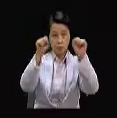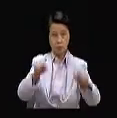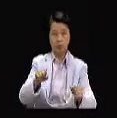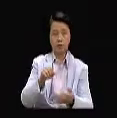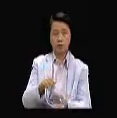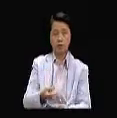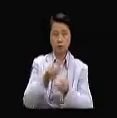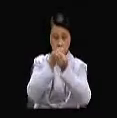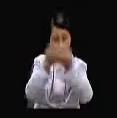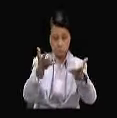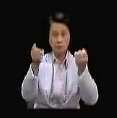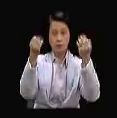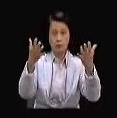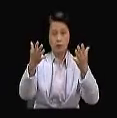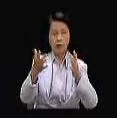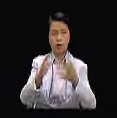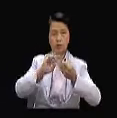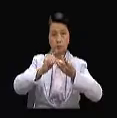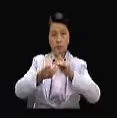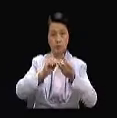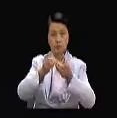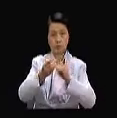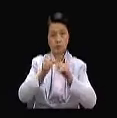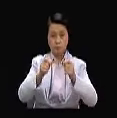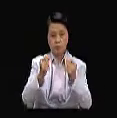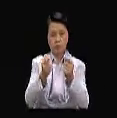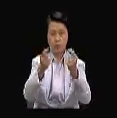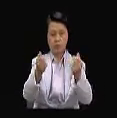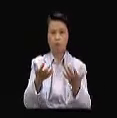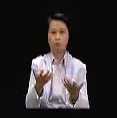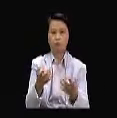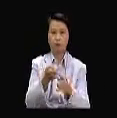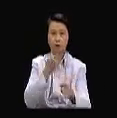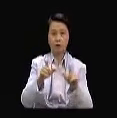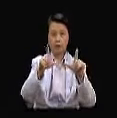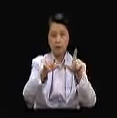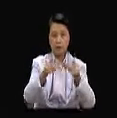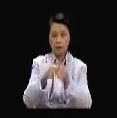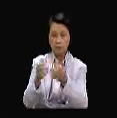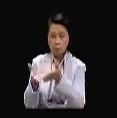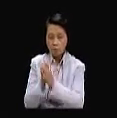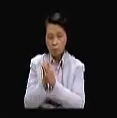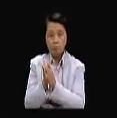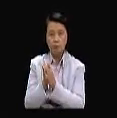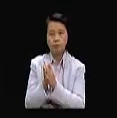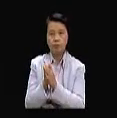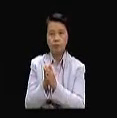penyampaian dengan sekarang begitu banyak kredit itu yang diharapkan beli mempercepat kado segi Plesedan permohonan